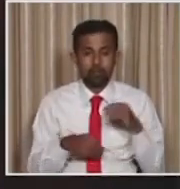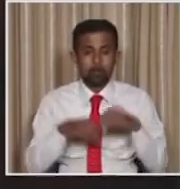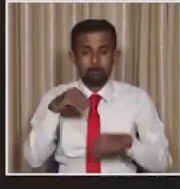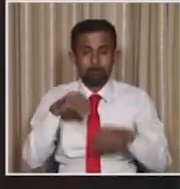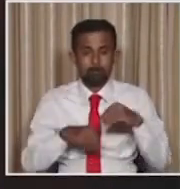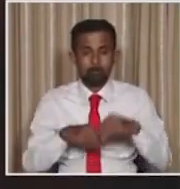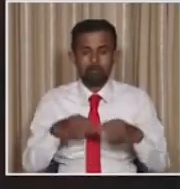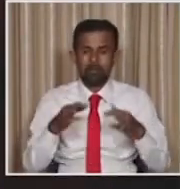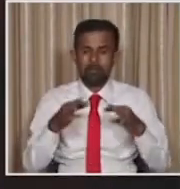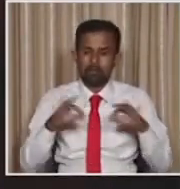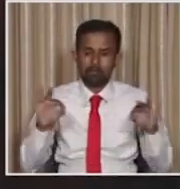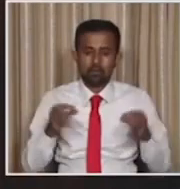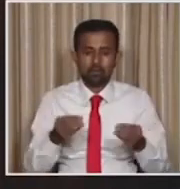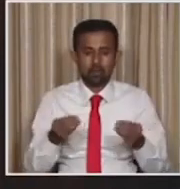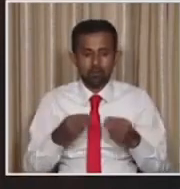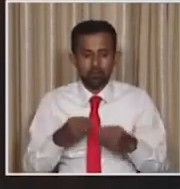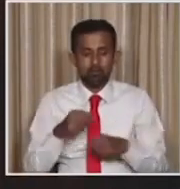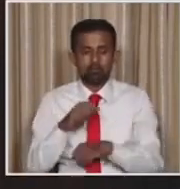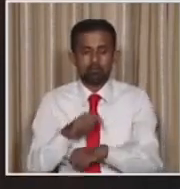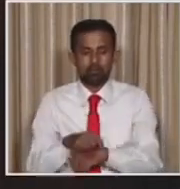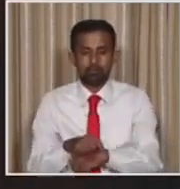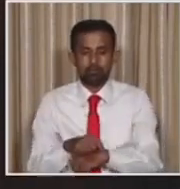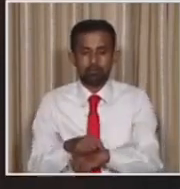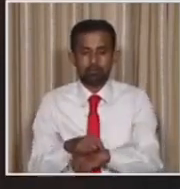දේශපාලන නිදහස ලබා ගන්න වෙලාවේ